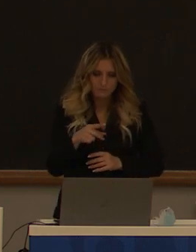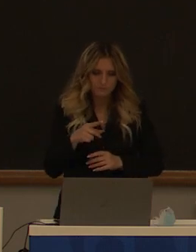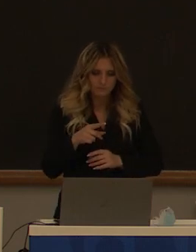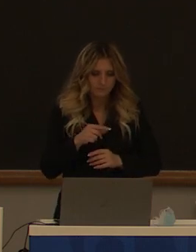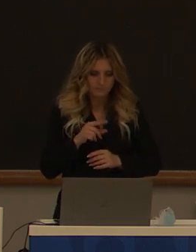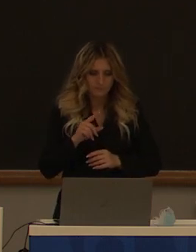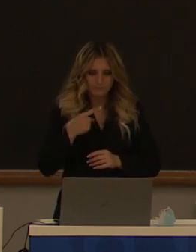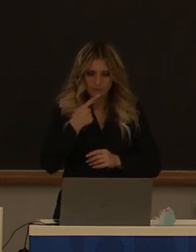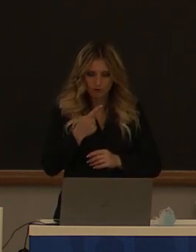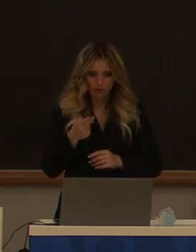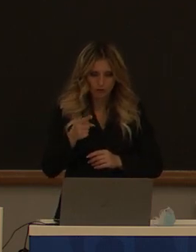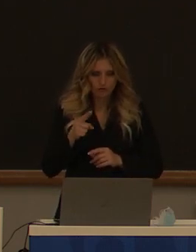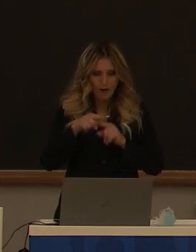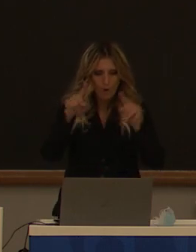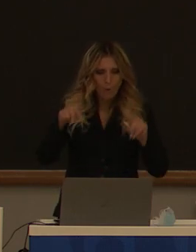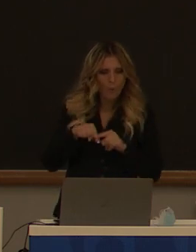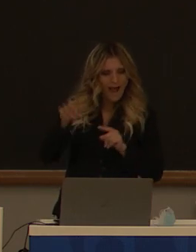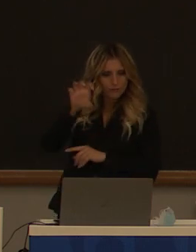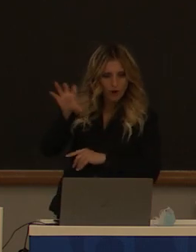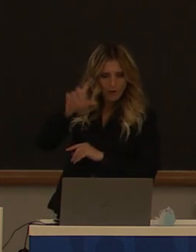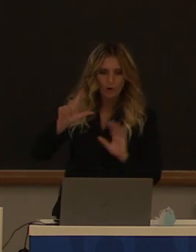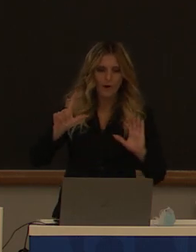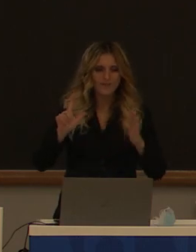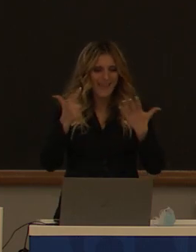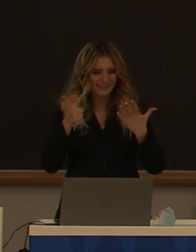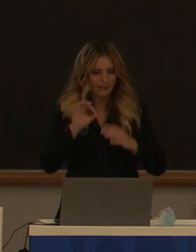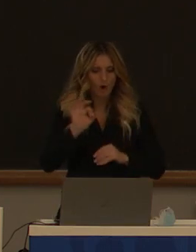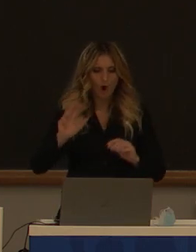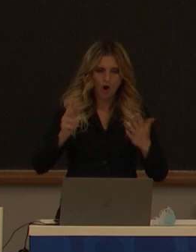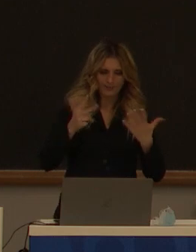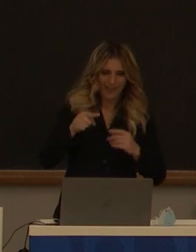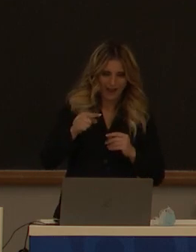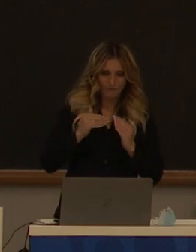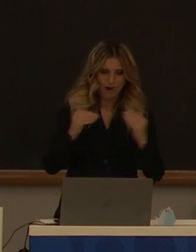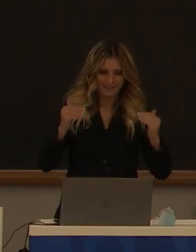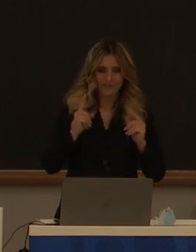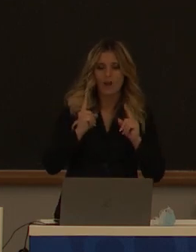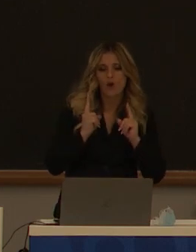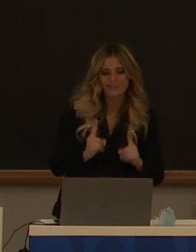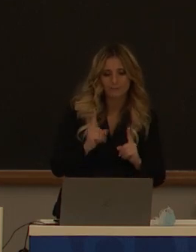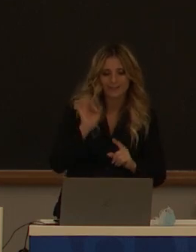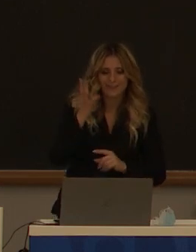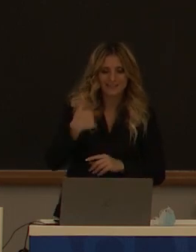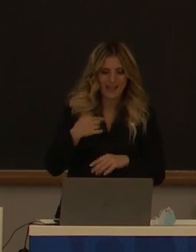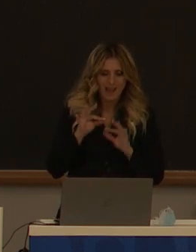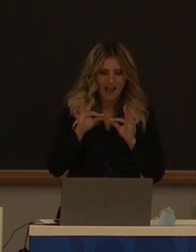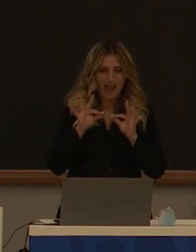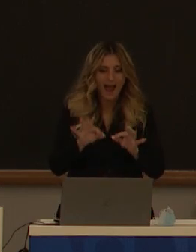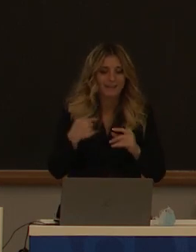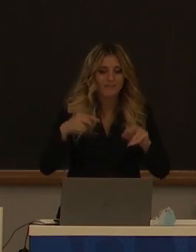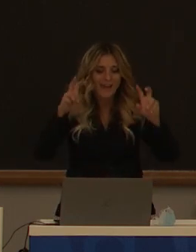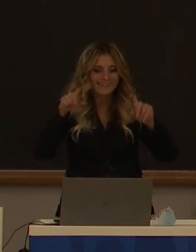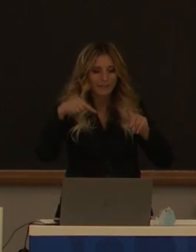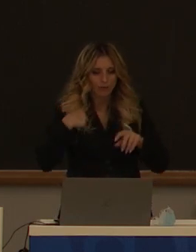soprattutto, diciamo, fra i quadri europei delle qualifiche, settimo o ottavo livello, a seconda se raggiunge, diciamo, il titolo